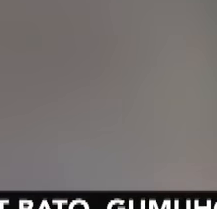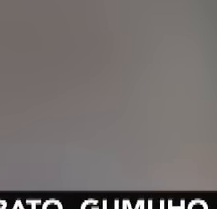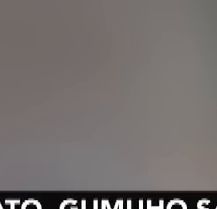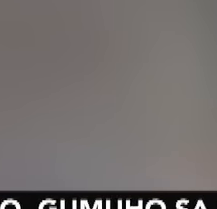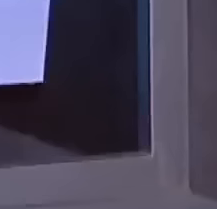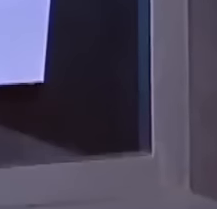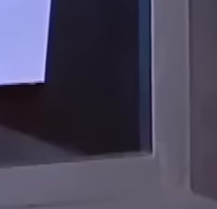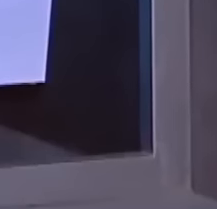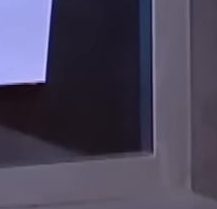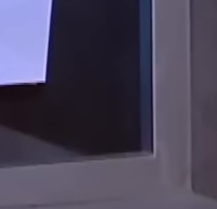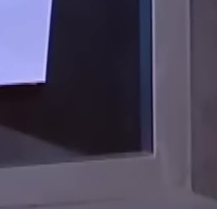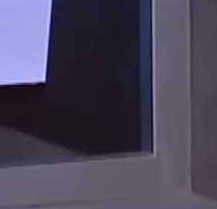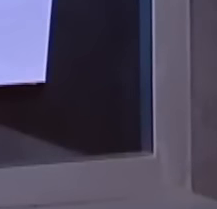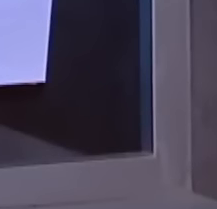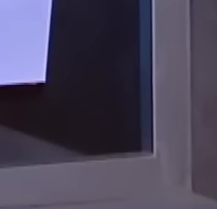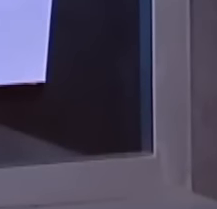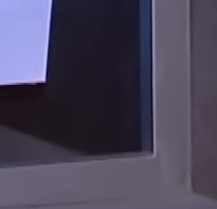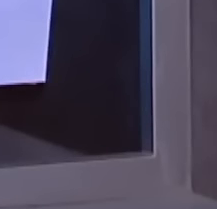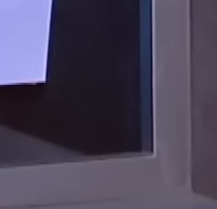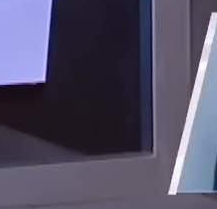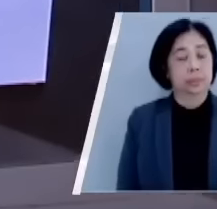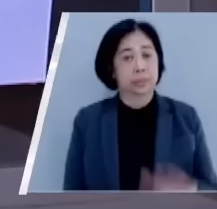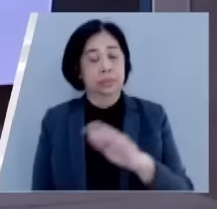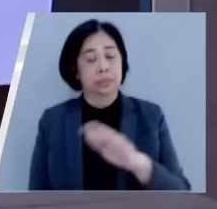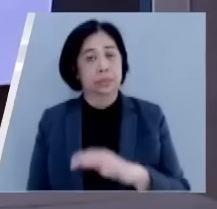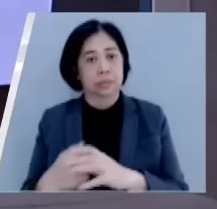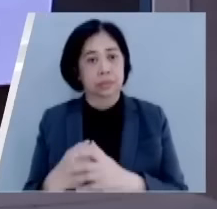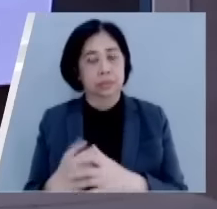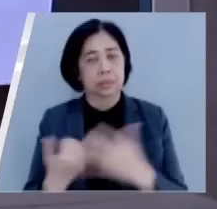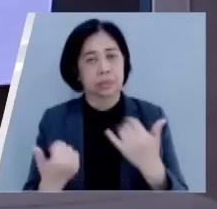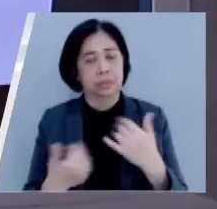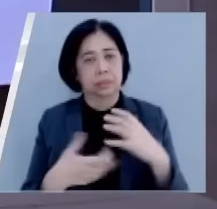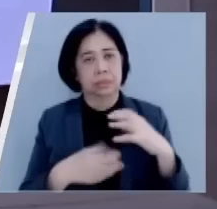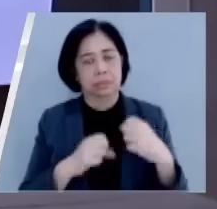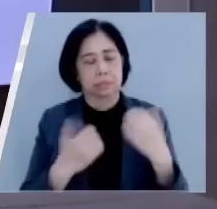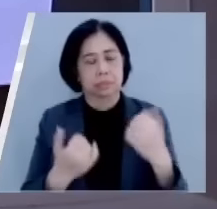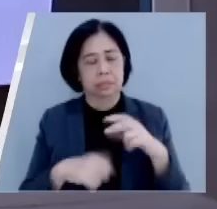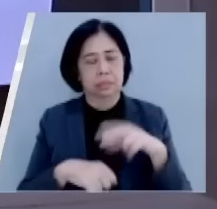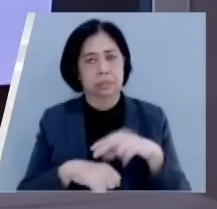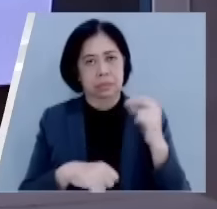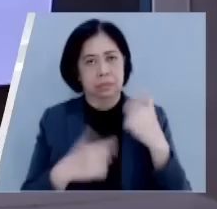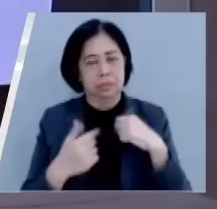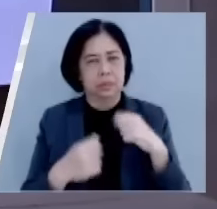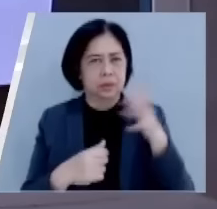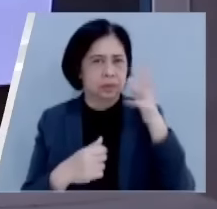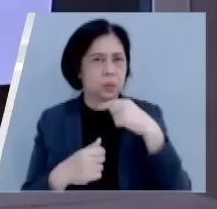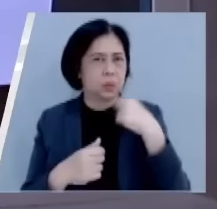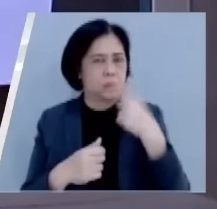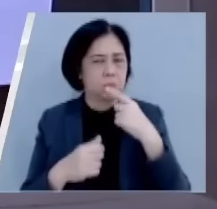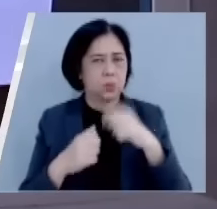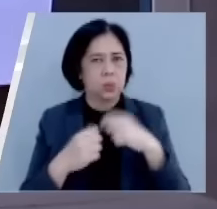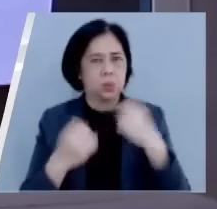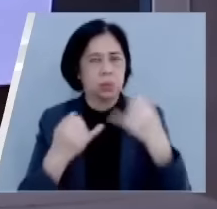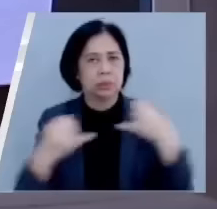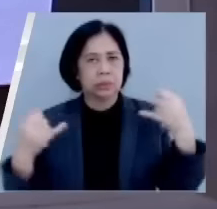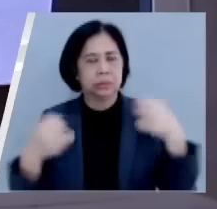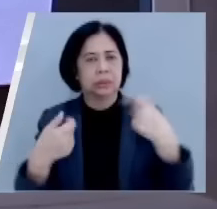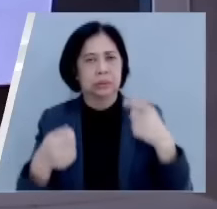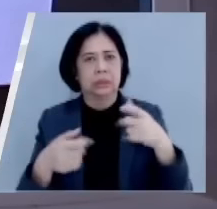oras. Mga kapuso, ipinagluluksa sa Camarines Norte ang amang sumabit sa nakalaylay na kable